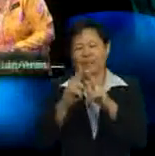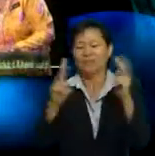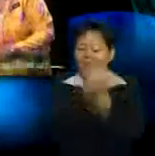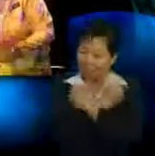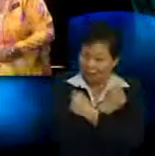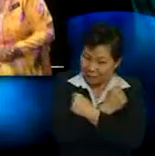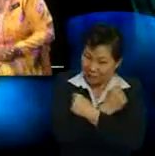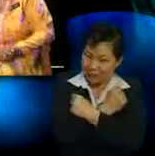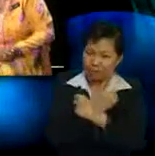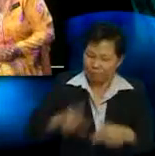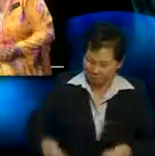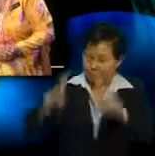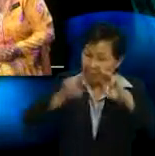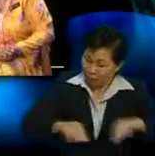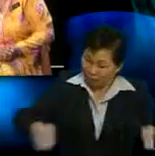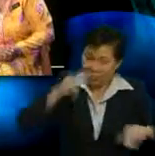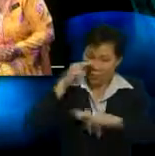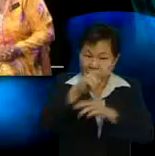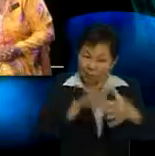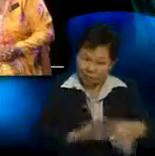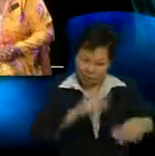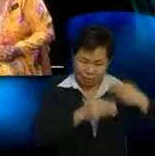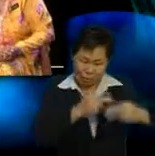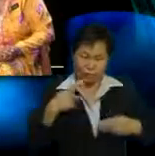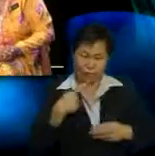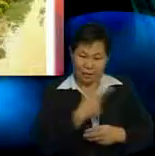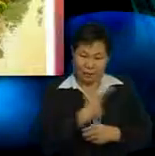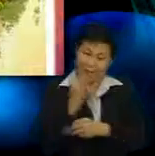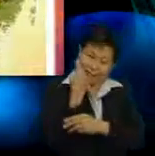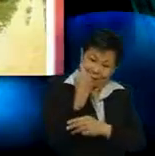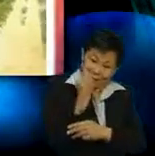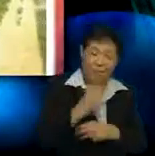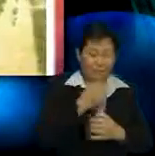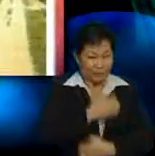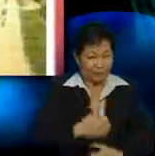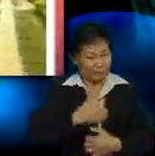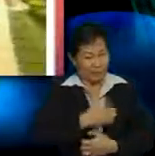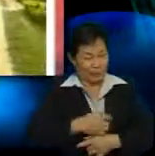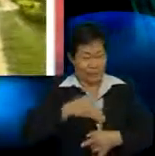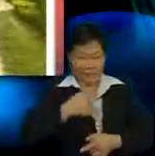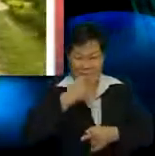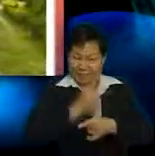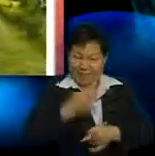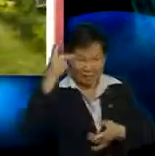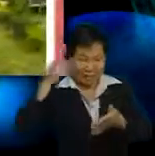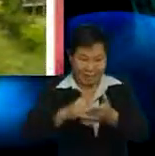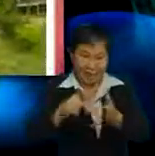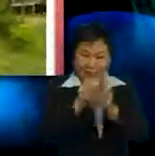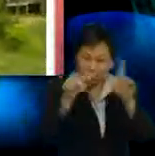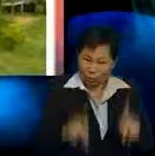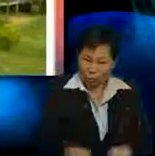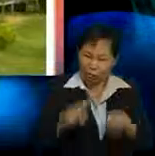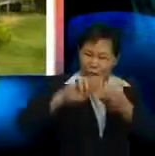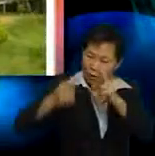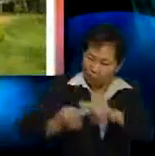Baiklah, sempatkah para pelajar menonton cerita moral kita sebentar tadi? Seronok rasanya bukan dapat berkenalan dengan seorang